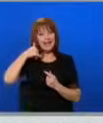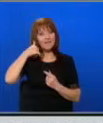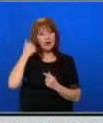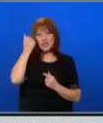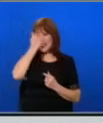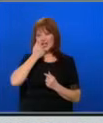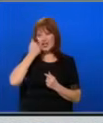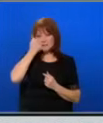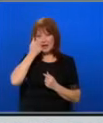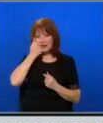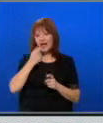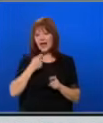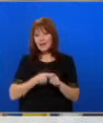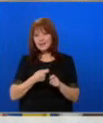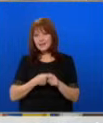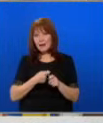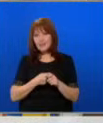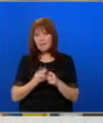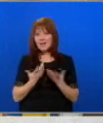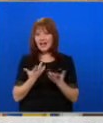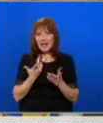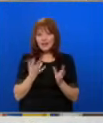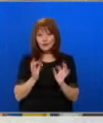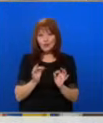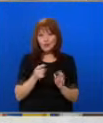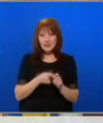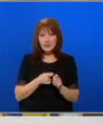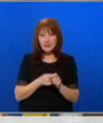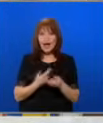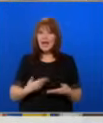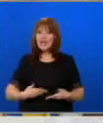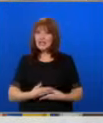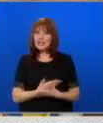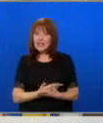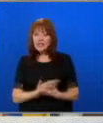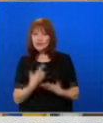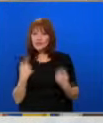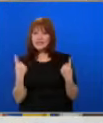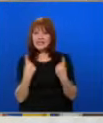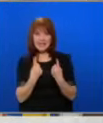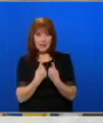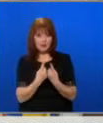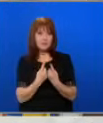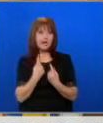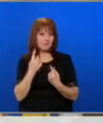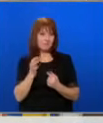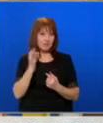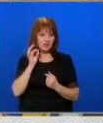разиграе пред екипа схемите, които той използва. Най-интересното беше, че се срещнахме и с истински